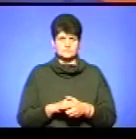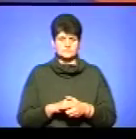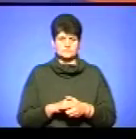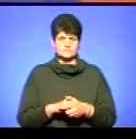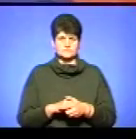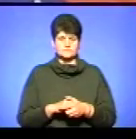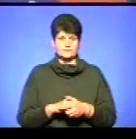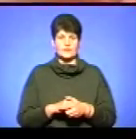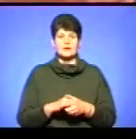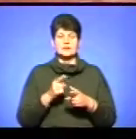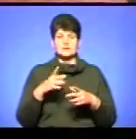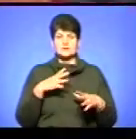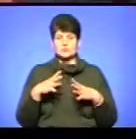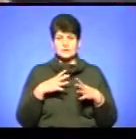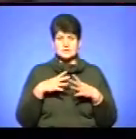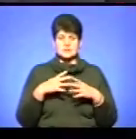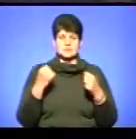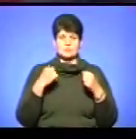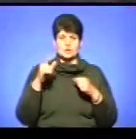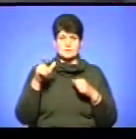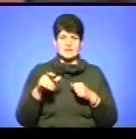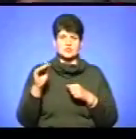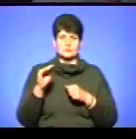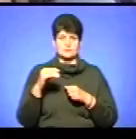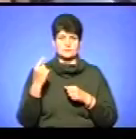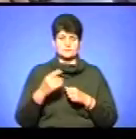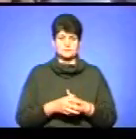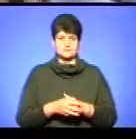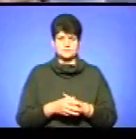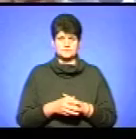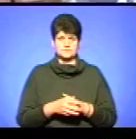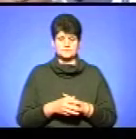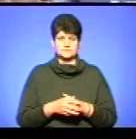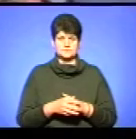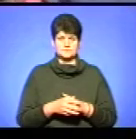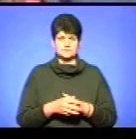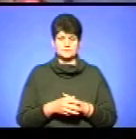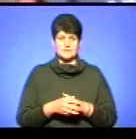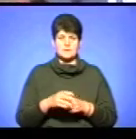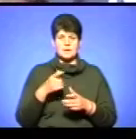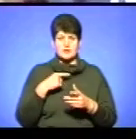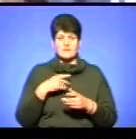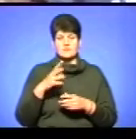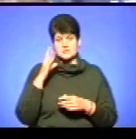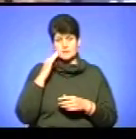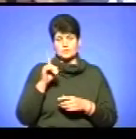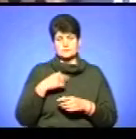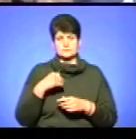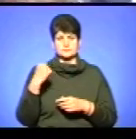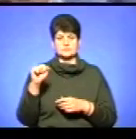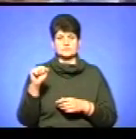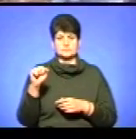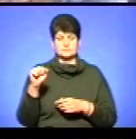На килимі тренуються спортсмени Житомирщини. Ми розраховуємо на перемогу.